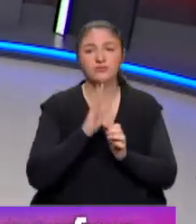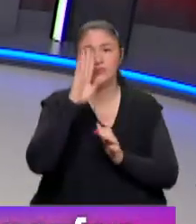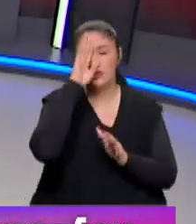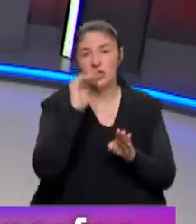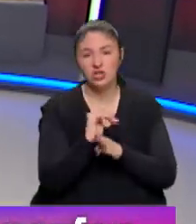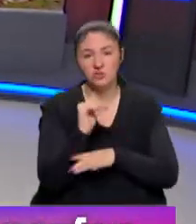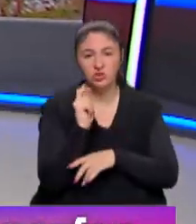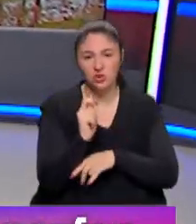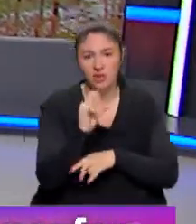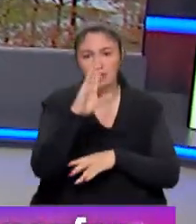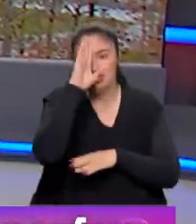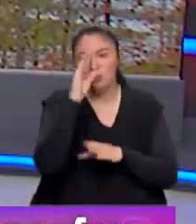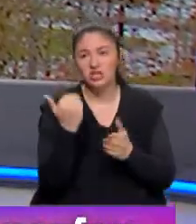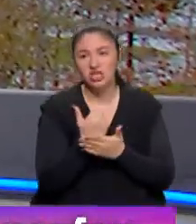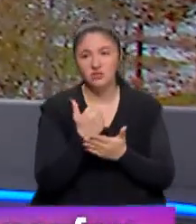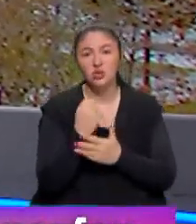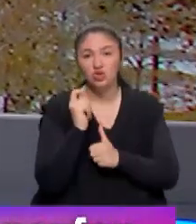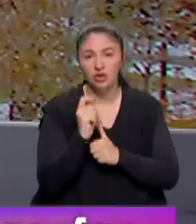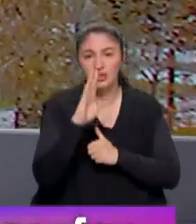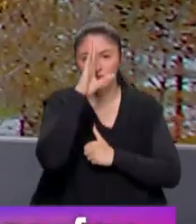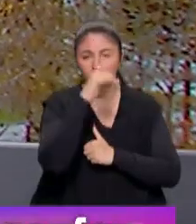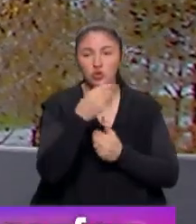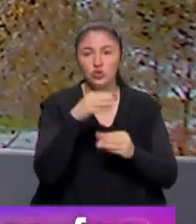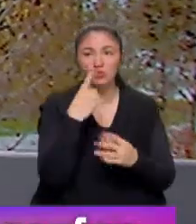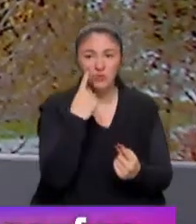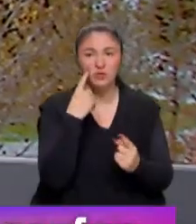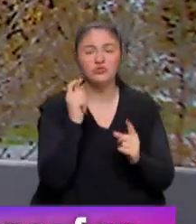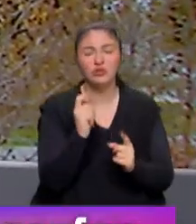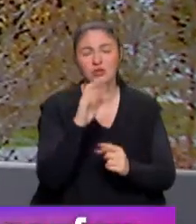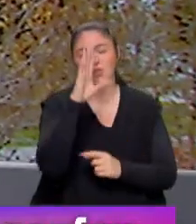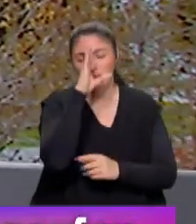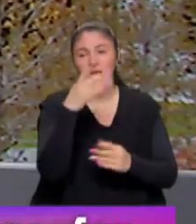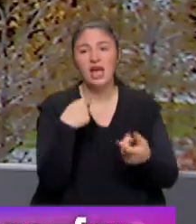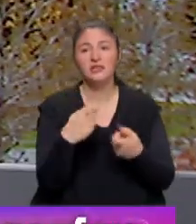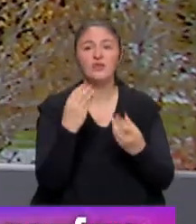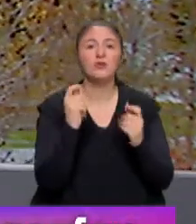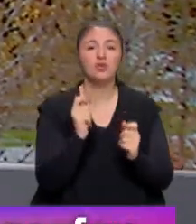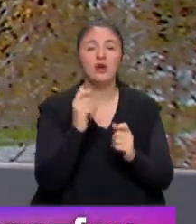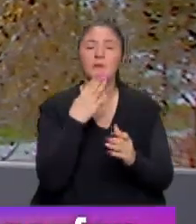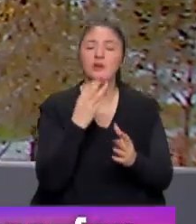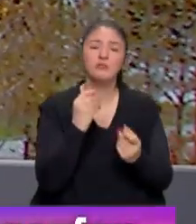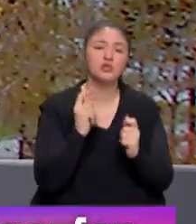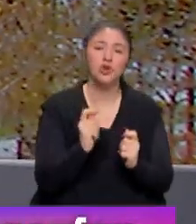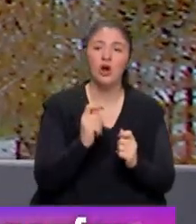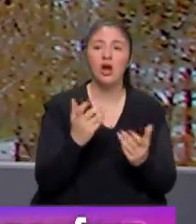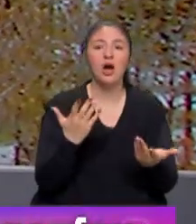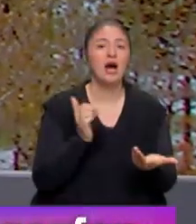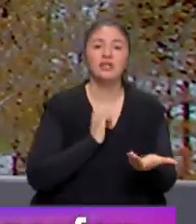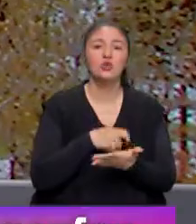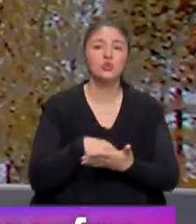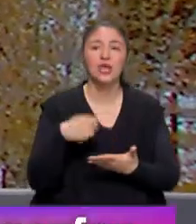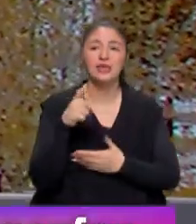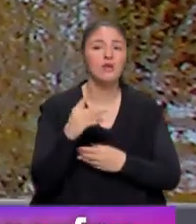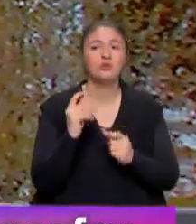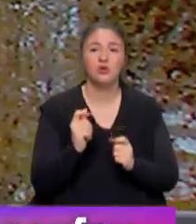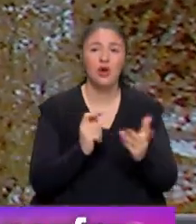İstanbul'da yaşamak zor, İstanbul'da geçinmek zor, İstanbul'da çocuk bakmak zor, İstanbul'da esnaf olmak zor, emekli olmak zor, asgari